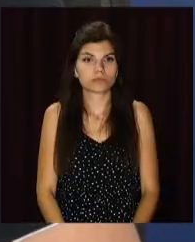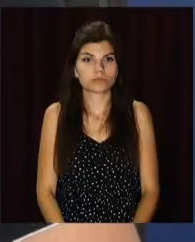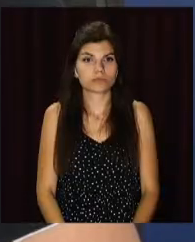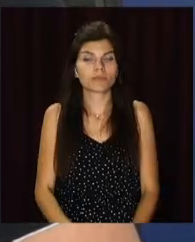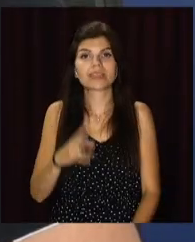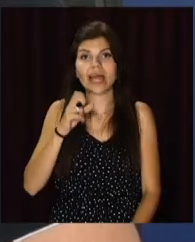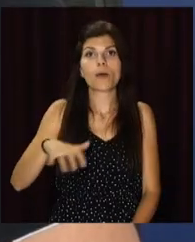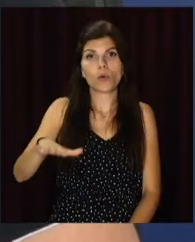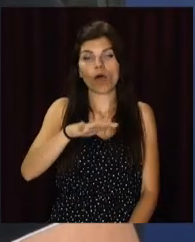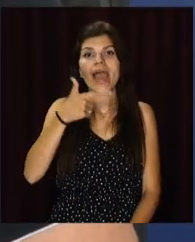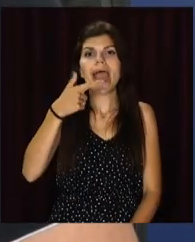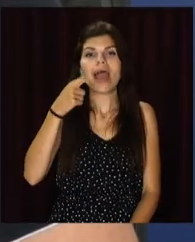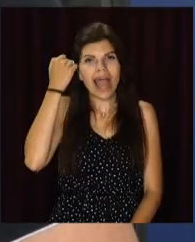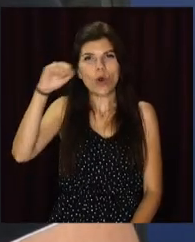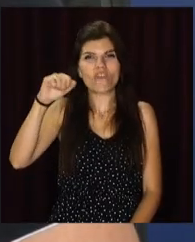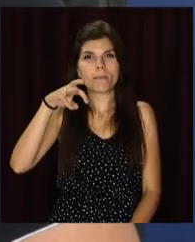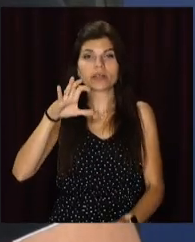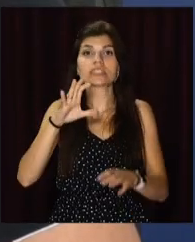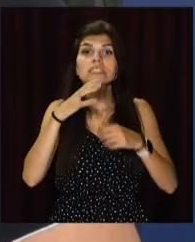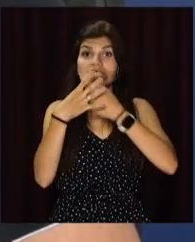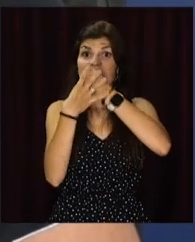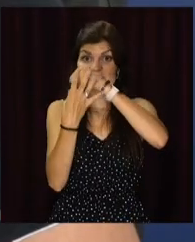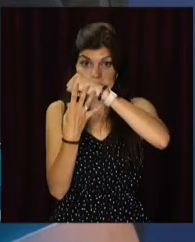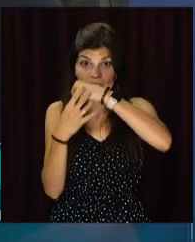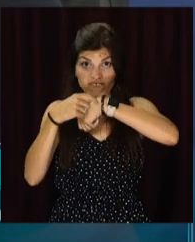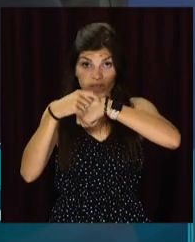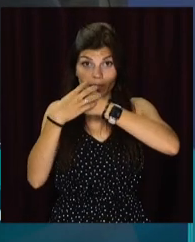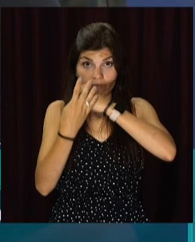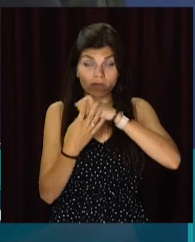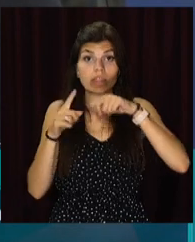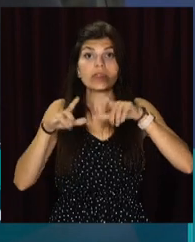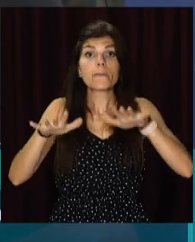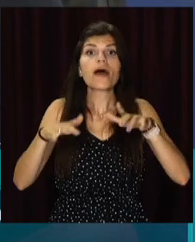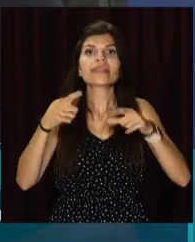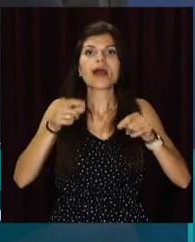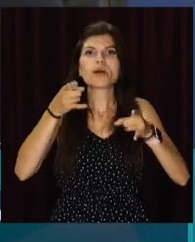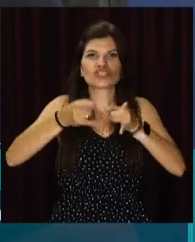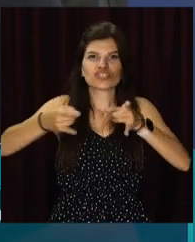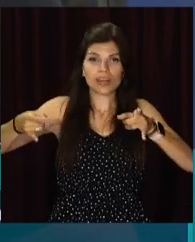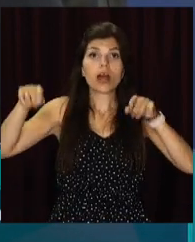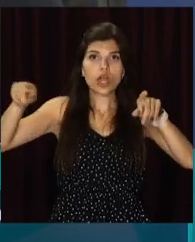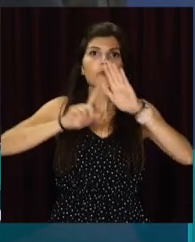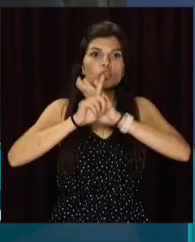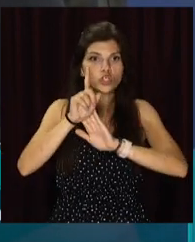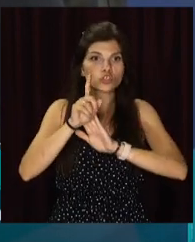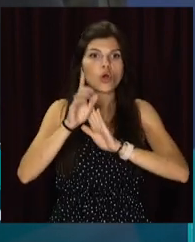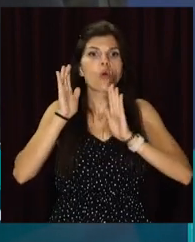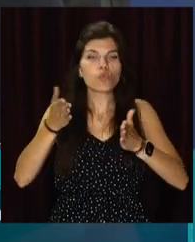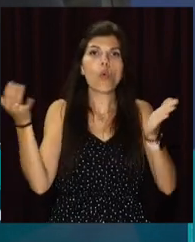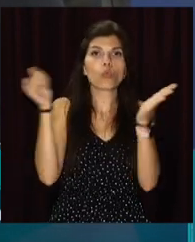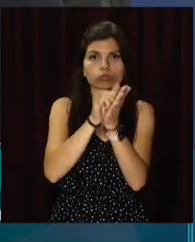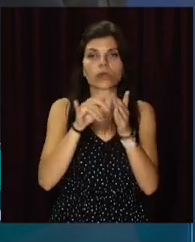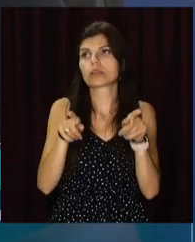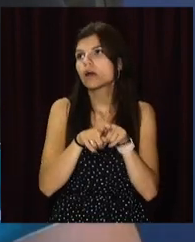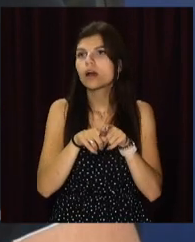На площі Героїв Майдану з о 19-й на місці, там де парковка, розпочнеться, буде встановлено